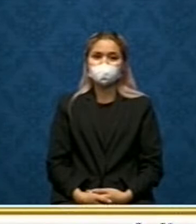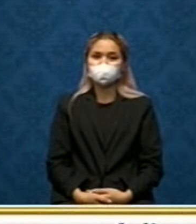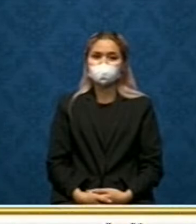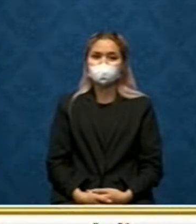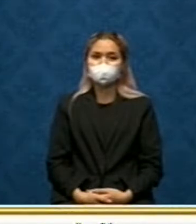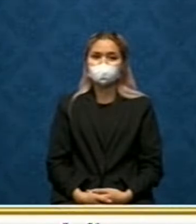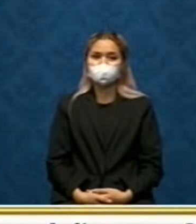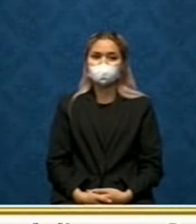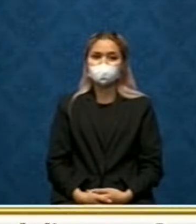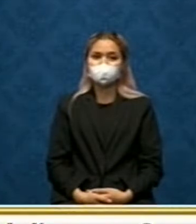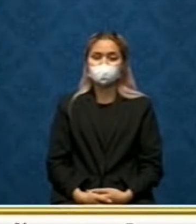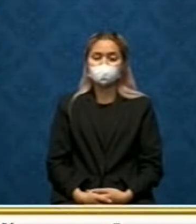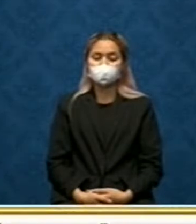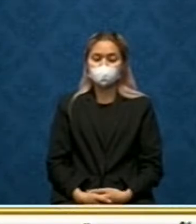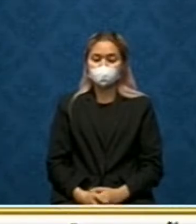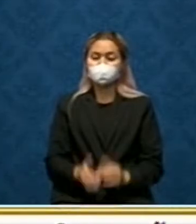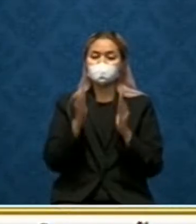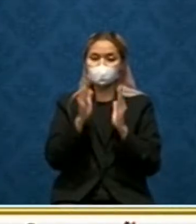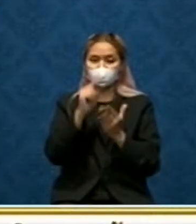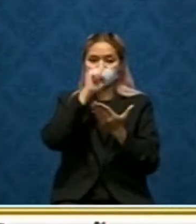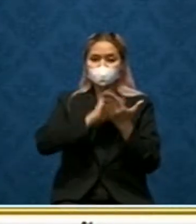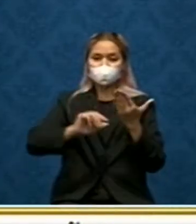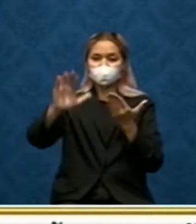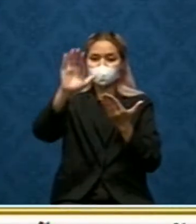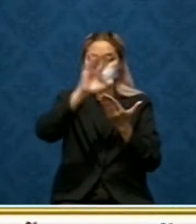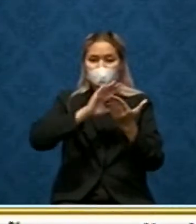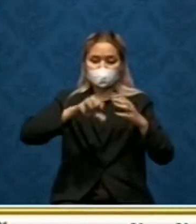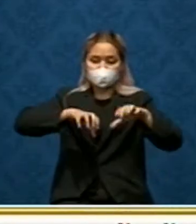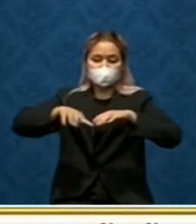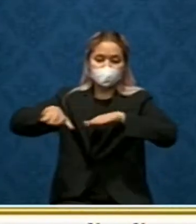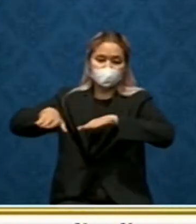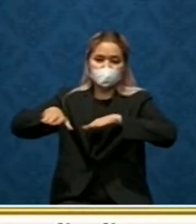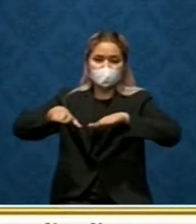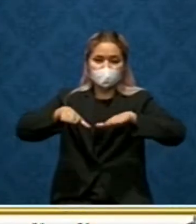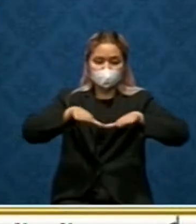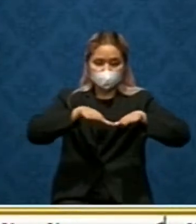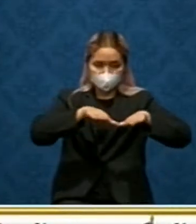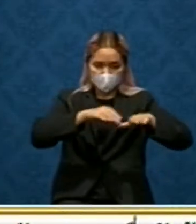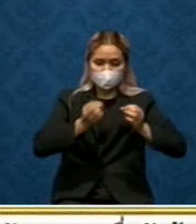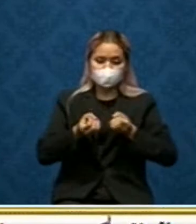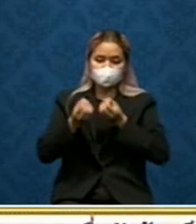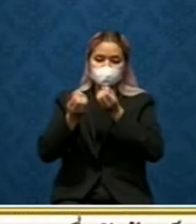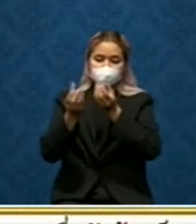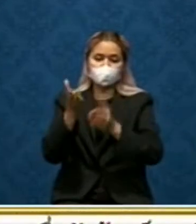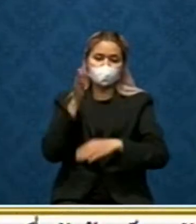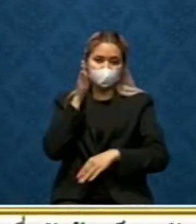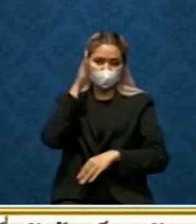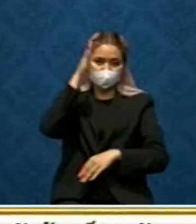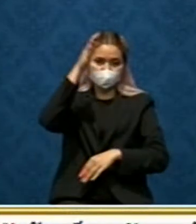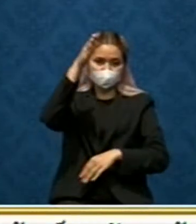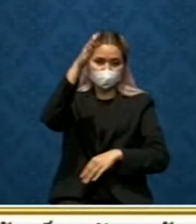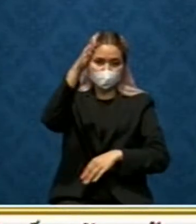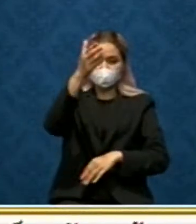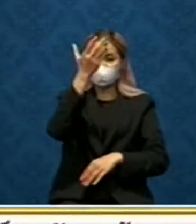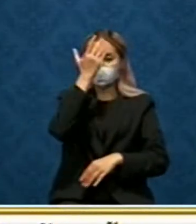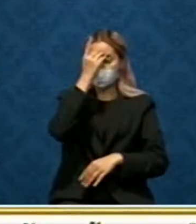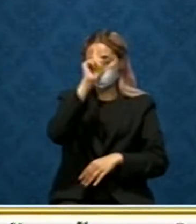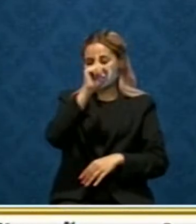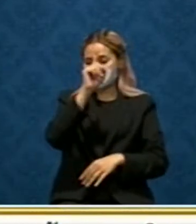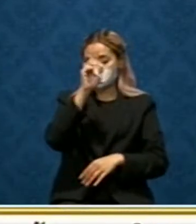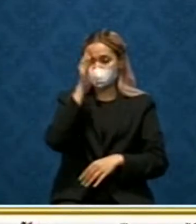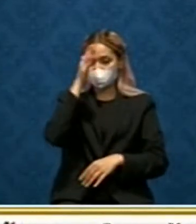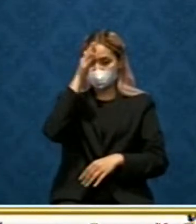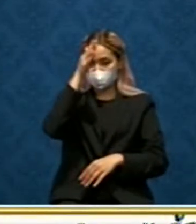การจะเตรยมคนไทยสู่สัวัฒทิ 21ก็คือต่ไปนี้โรคมัข้วสสัตวัทิ 21